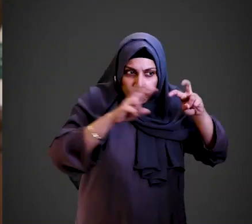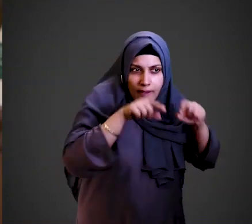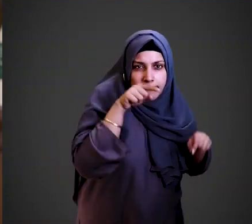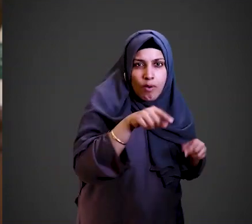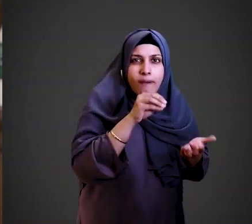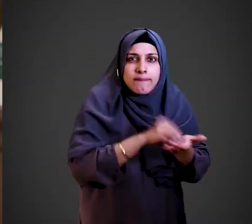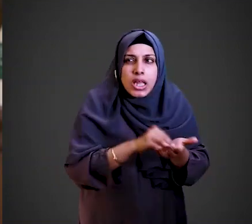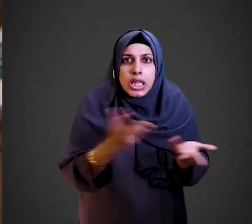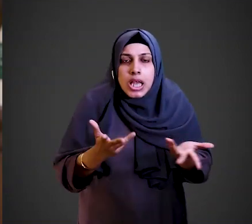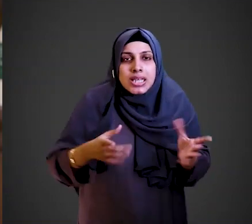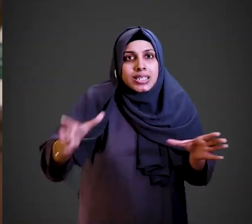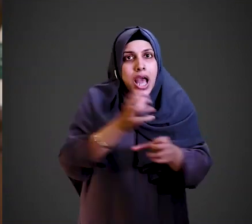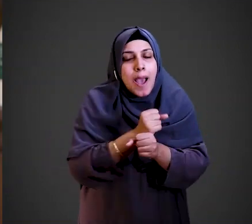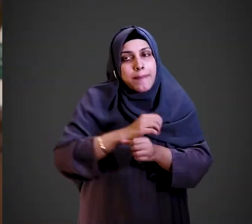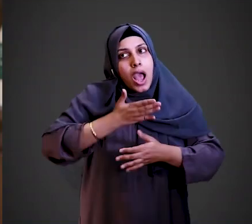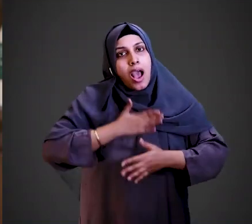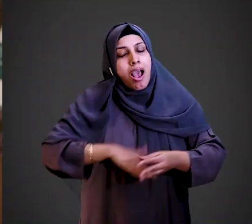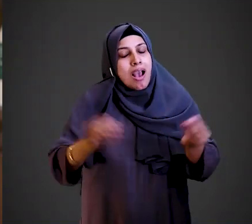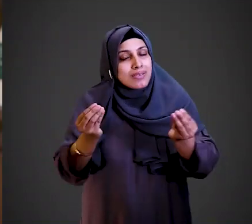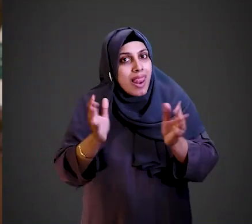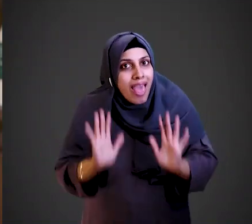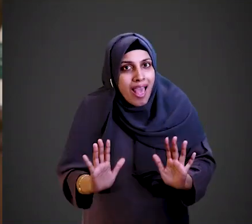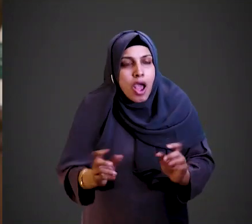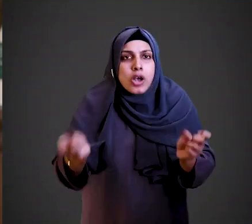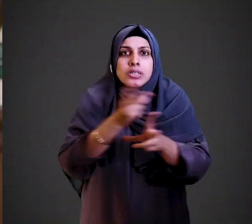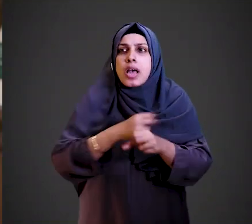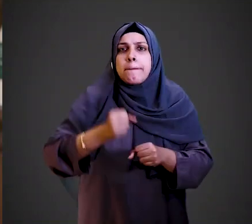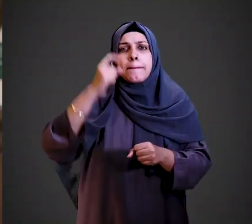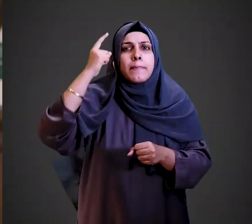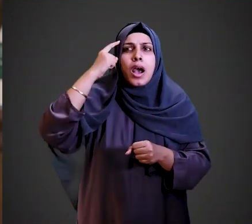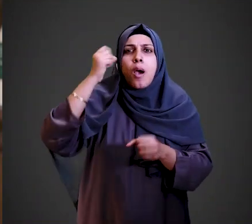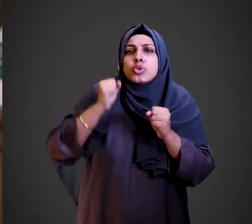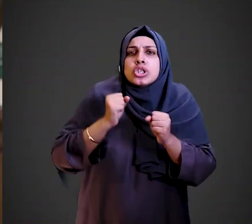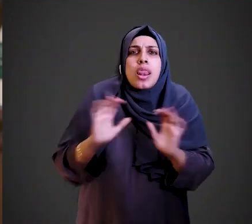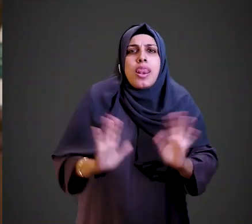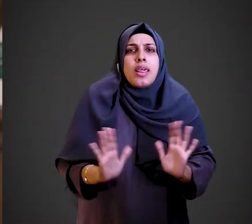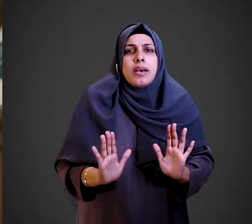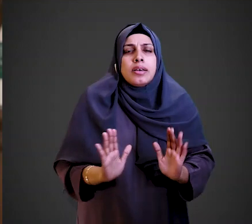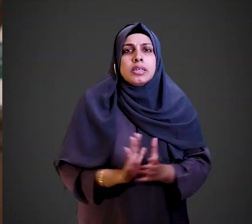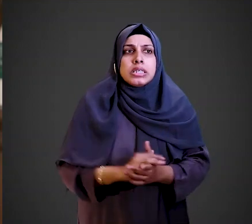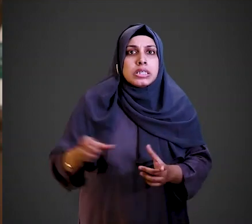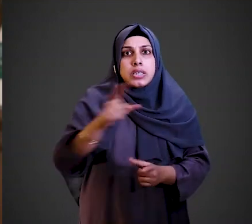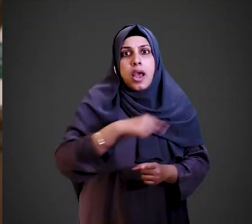ہے وہ یہ ہے کہ آسانی بھی ہو اور کسی قسم کی